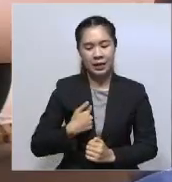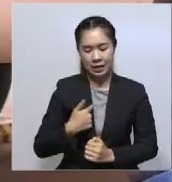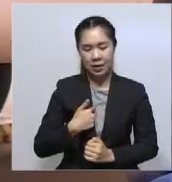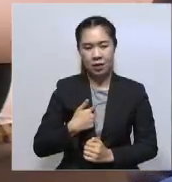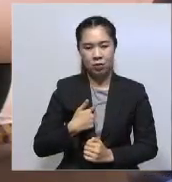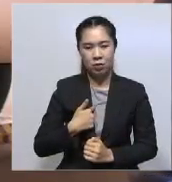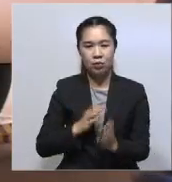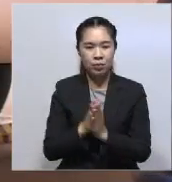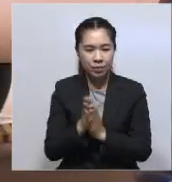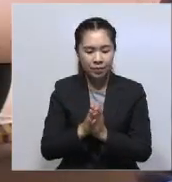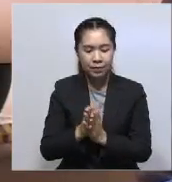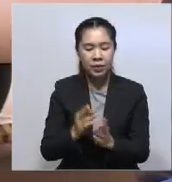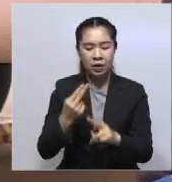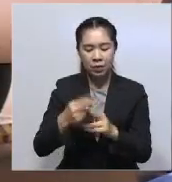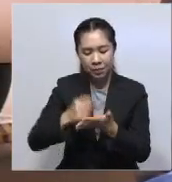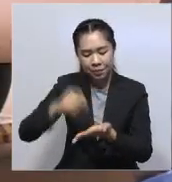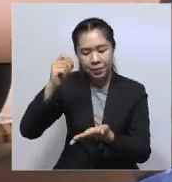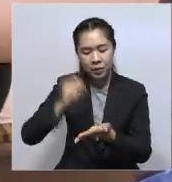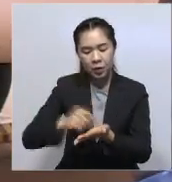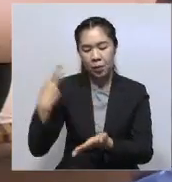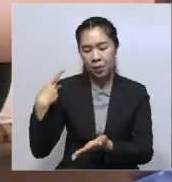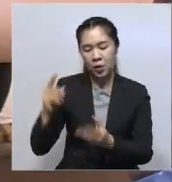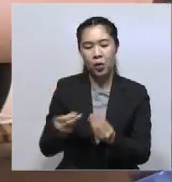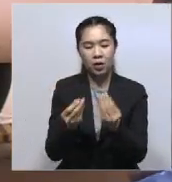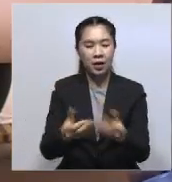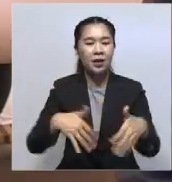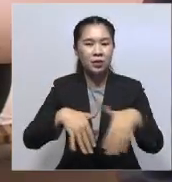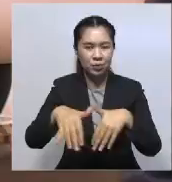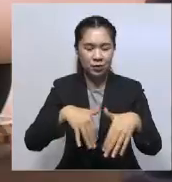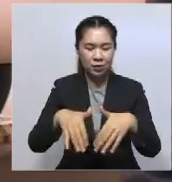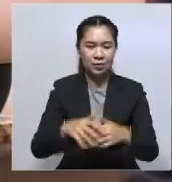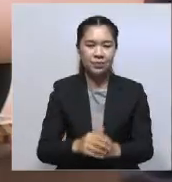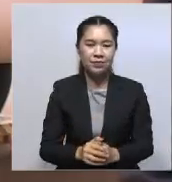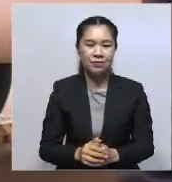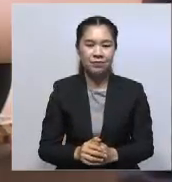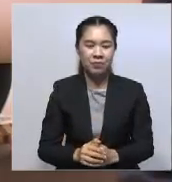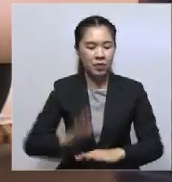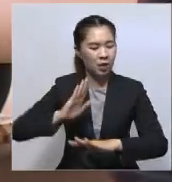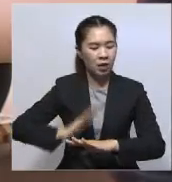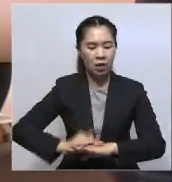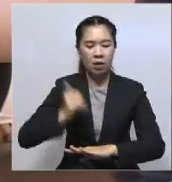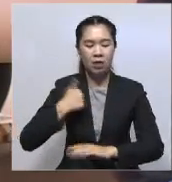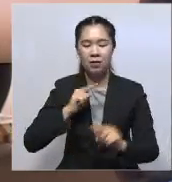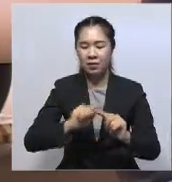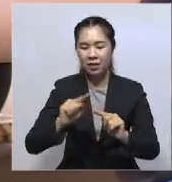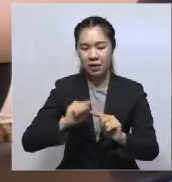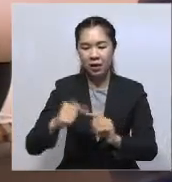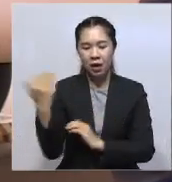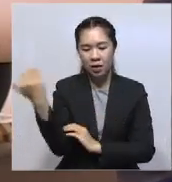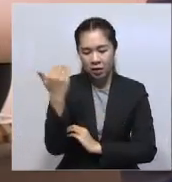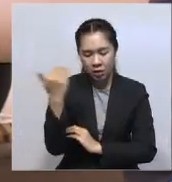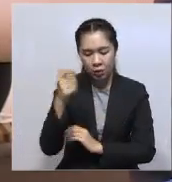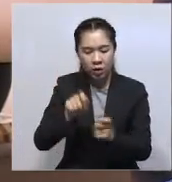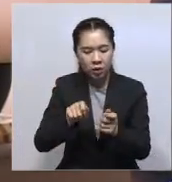จะลงนามบันทึกความเข้าใจเพื่อประโยชน์ของประชาชนเป็นหลักครับเราจะใช้ศักยภาพทุกอย่างที่มีอยู่ไม่ว่าจะเป็นทีวีวิท